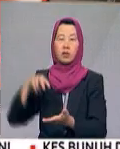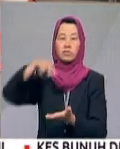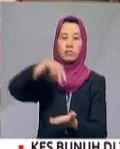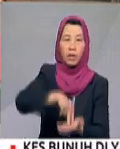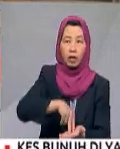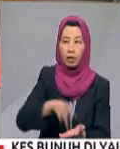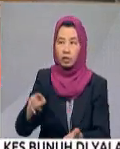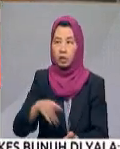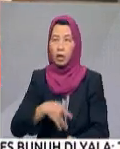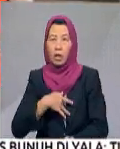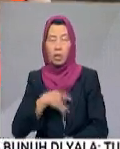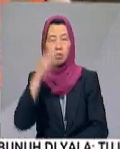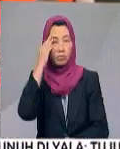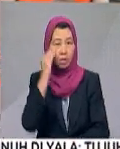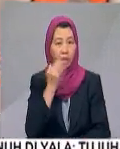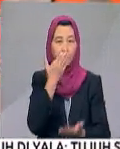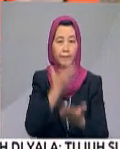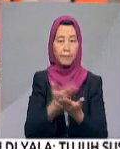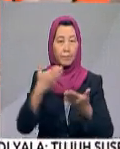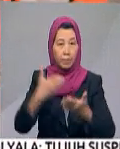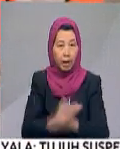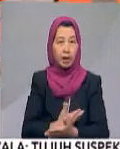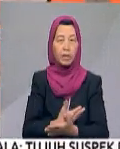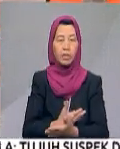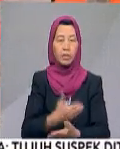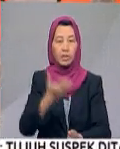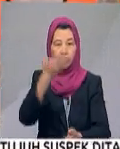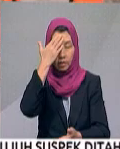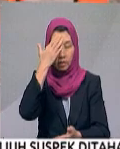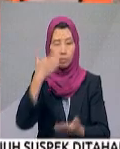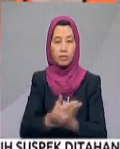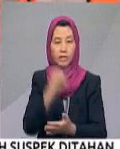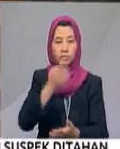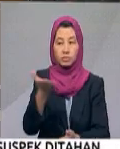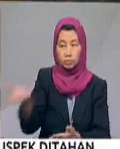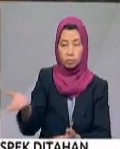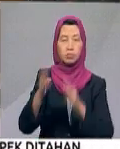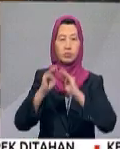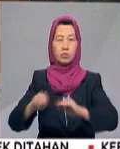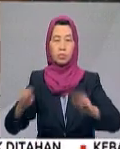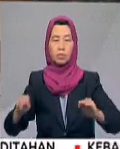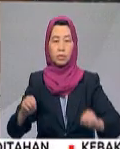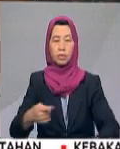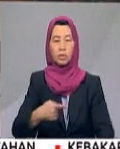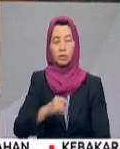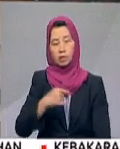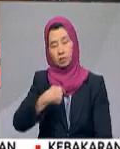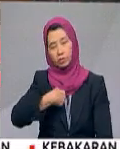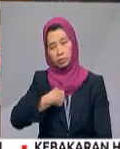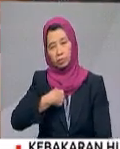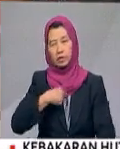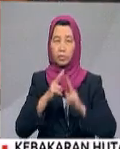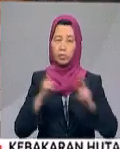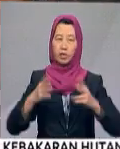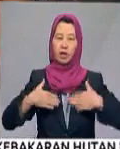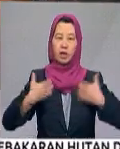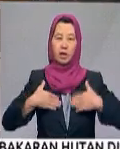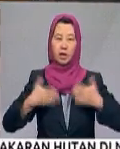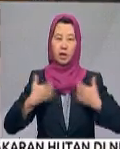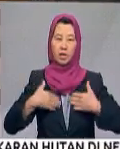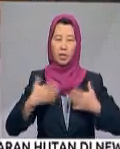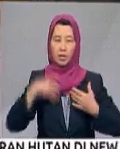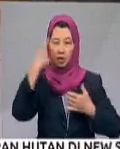rasa ini suatu pengalaman yang baru atau pengetahuan yang baru lah untuk dia orang. Saya sangat happy